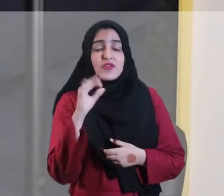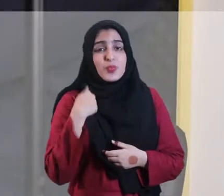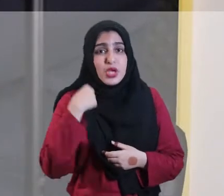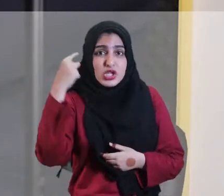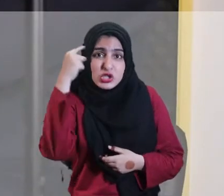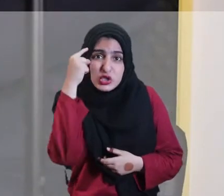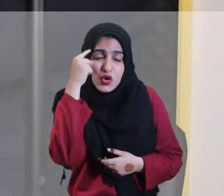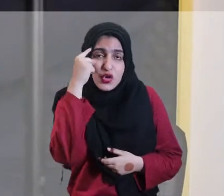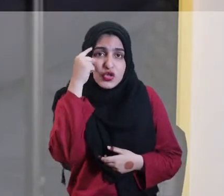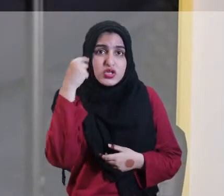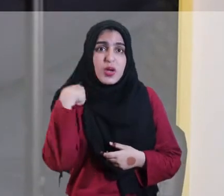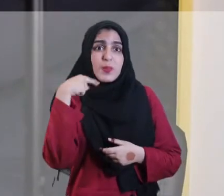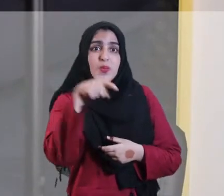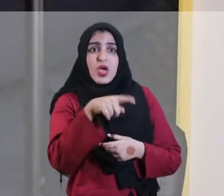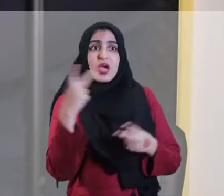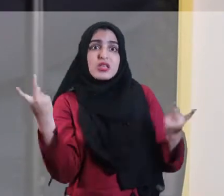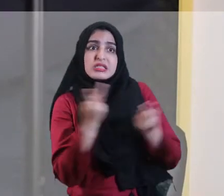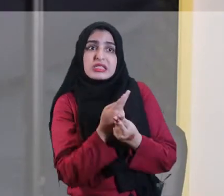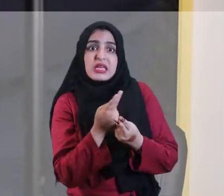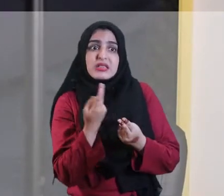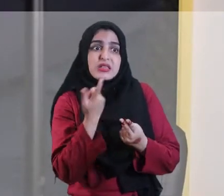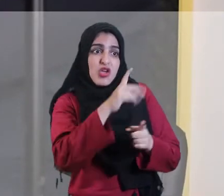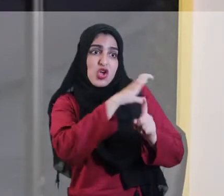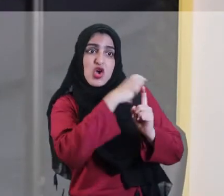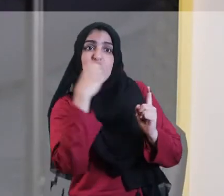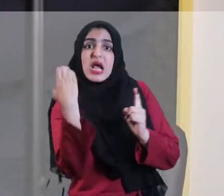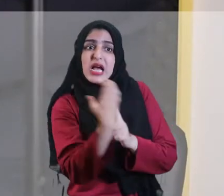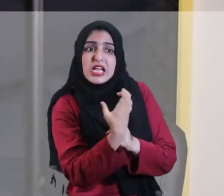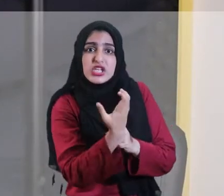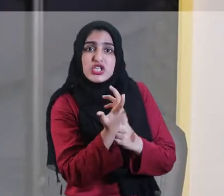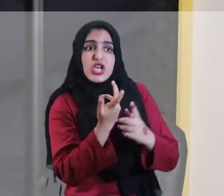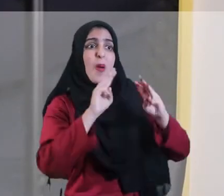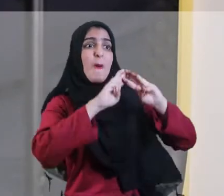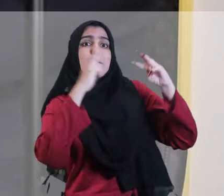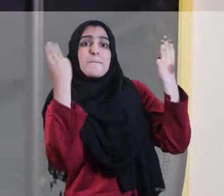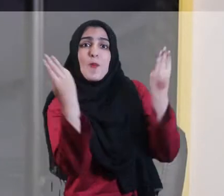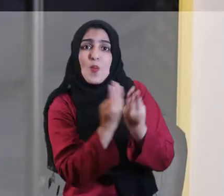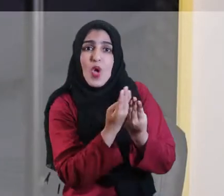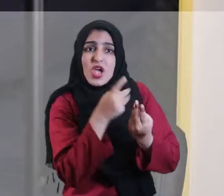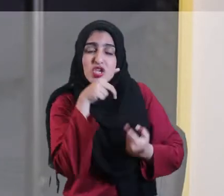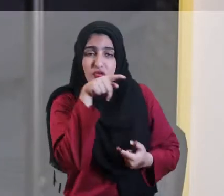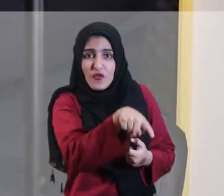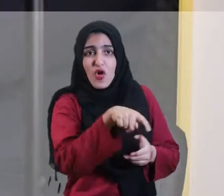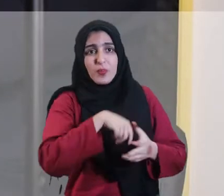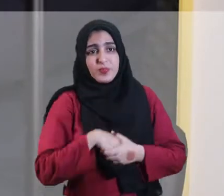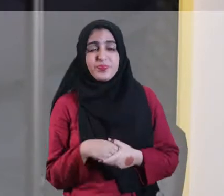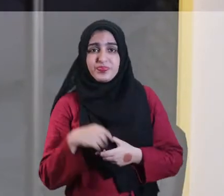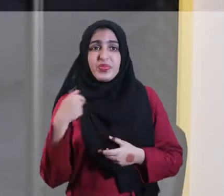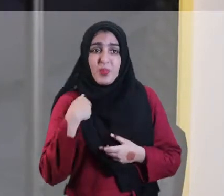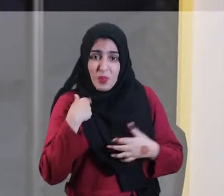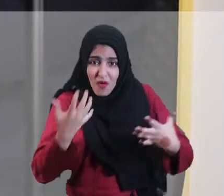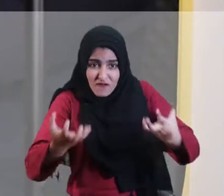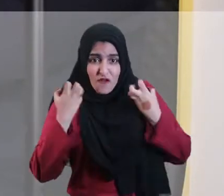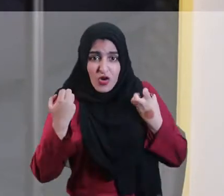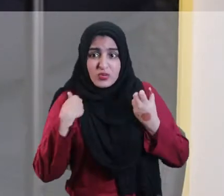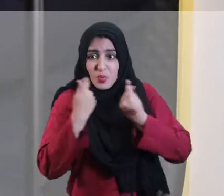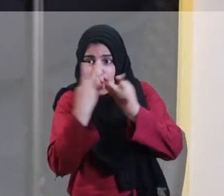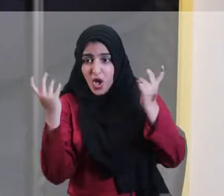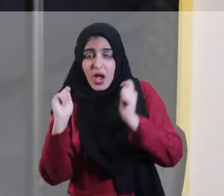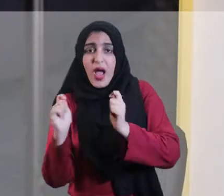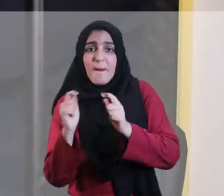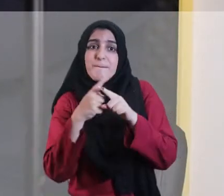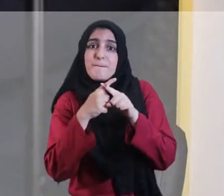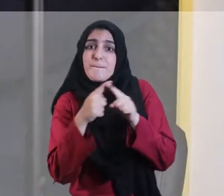उसके बारे में डूबे हैं है समटाइम रेसिडिंग एंड वांट टू बट मान्य